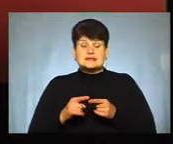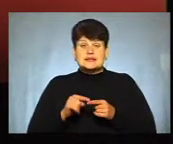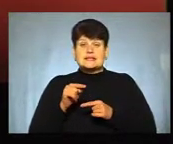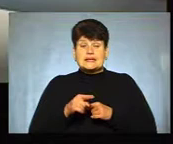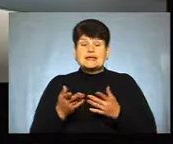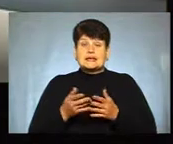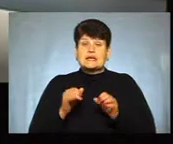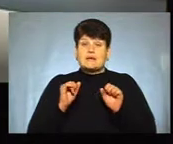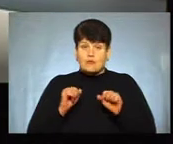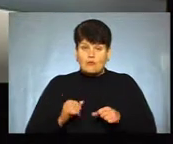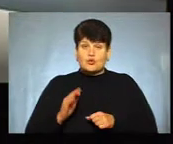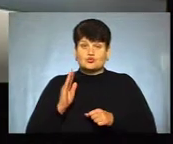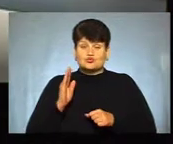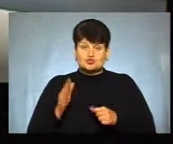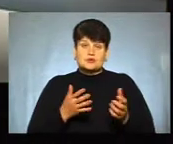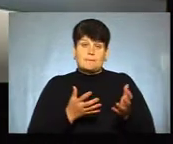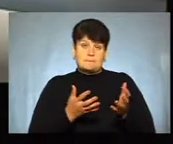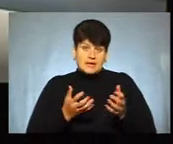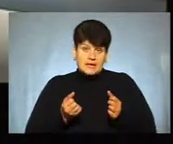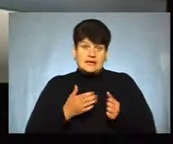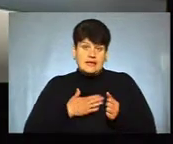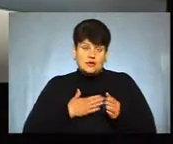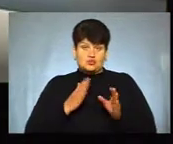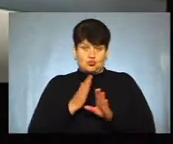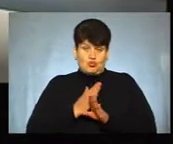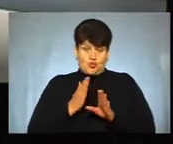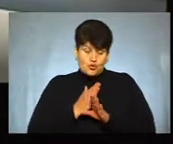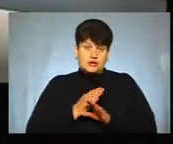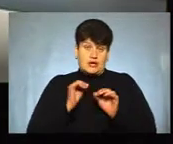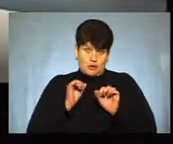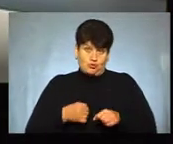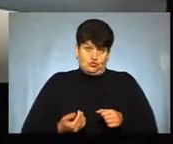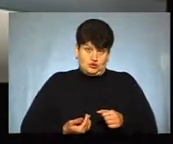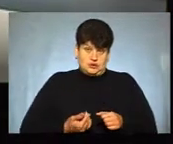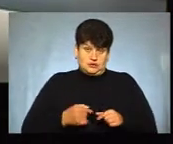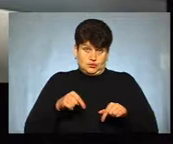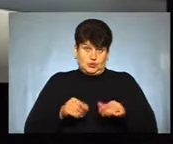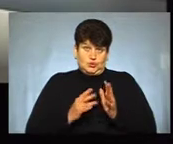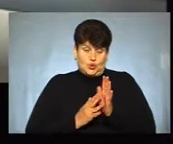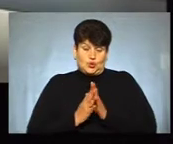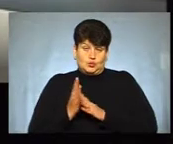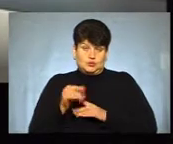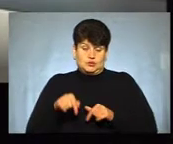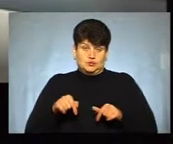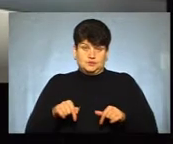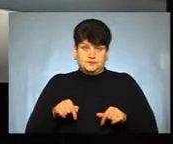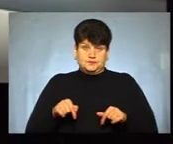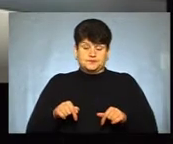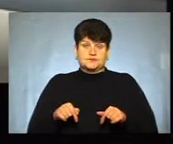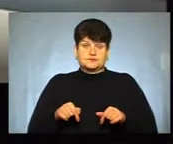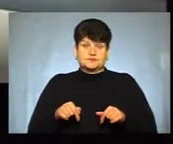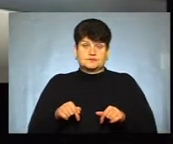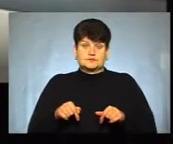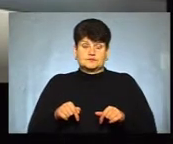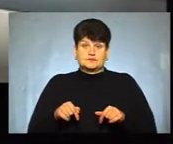можуть бути сприйняті нашою погодою, які можуть прожитися за нашим кліматичним якраз кліматом.